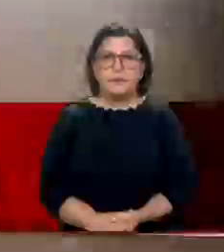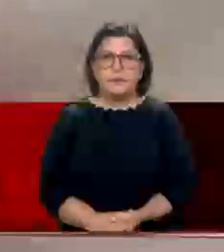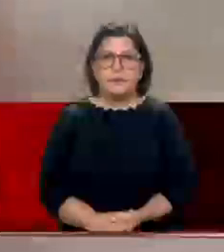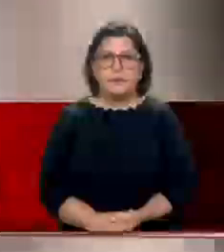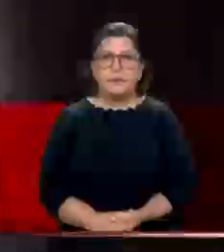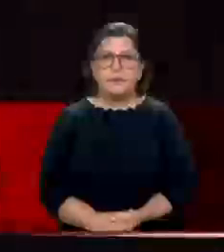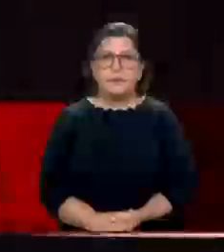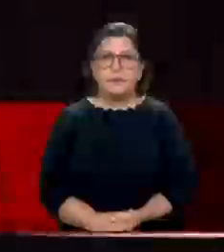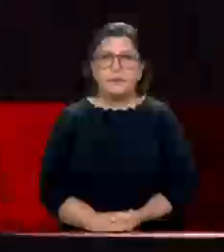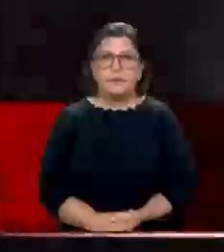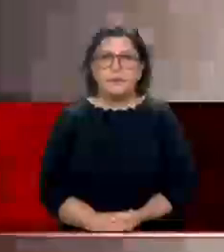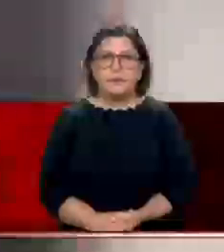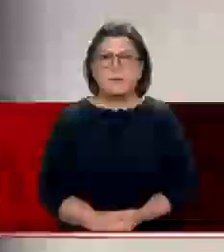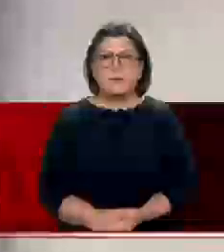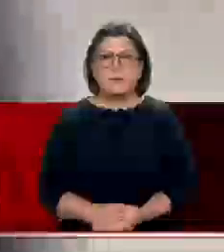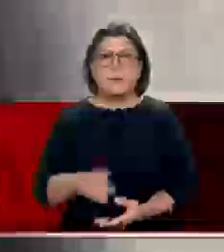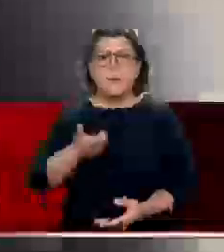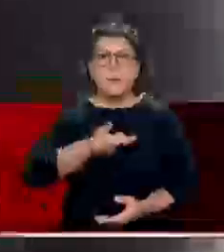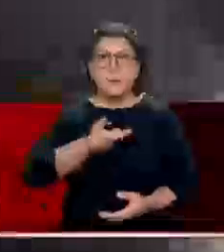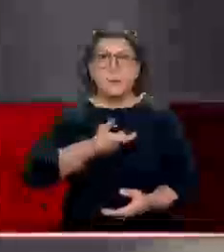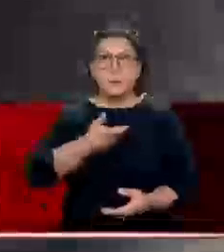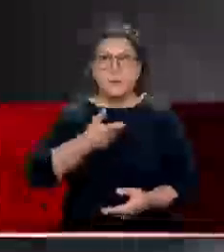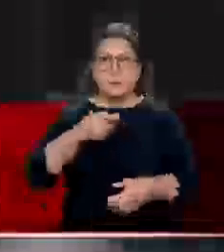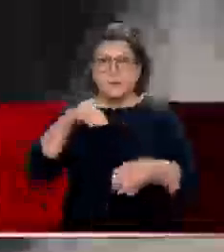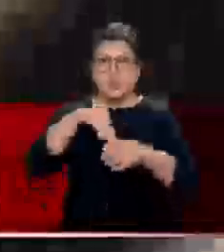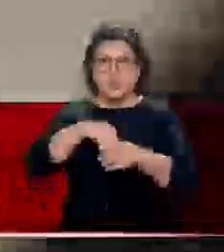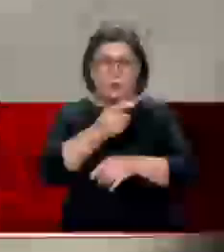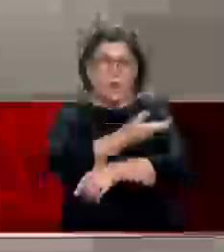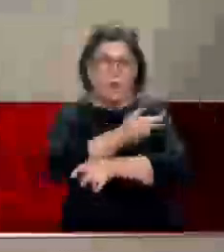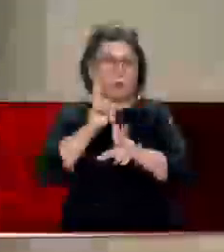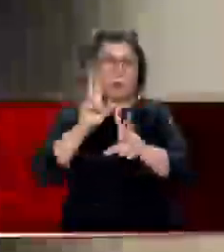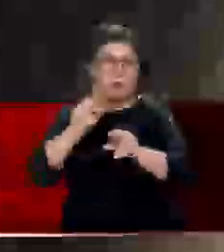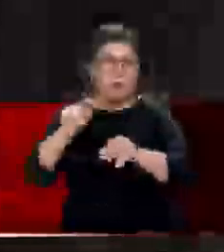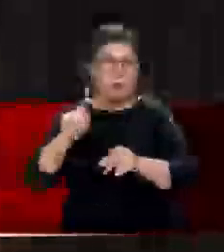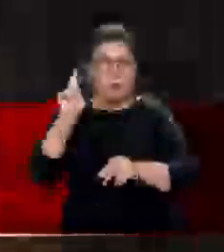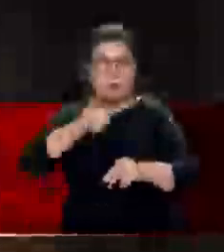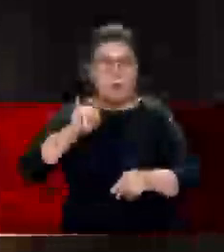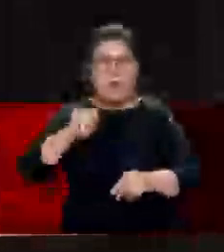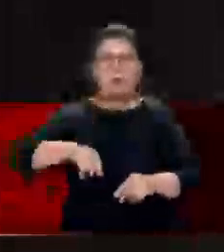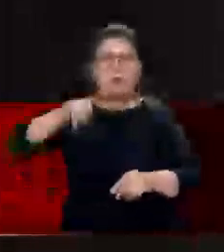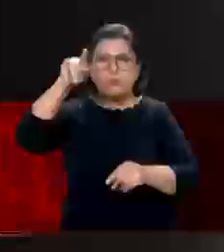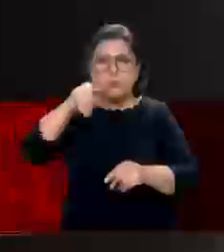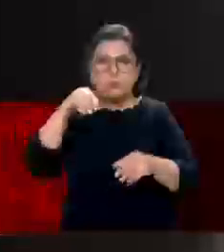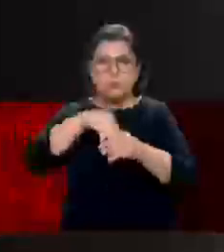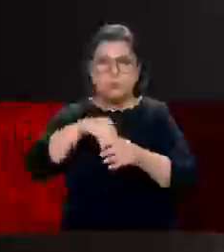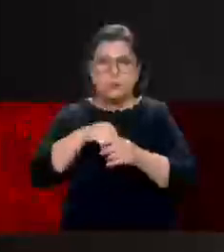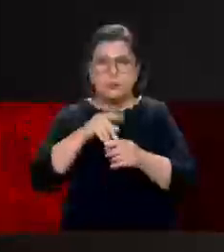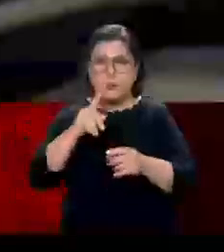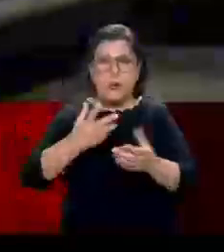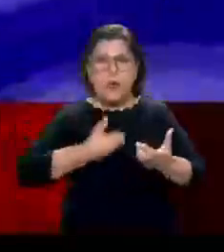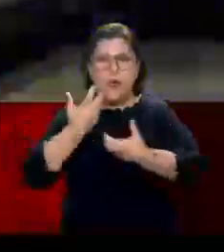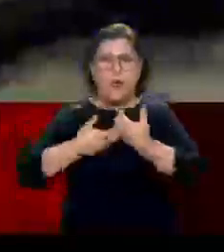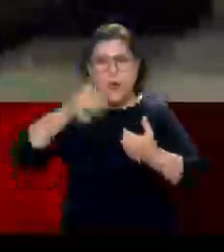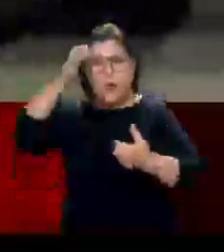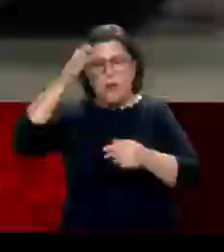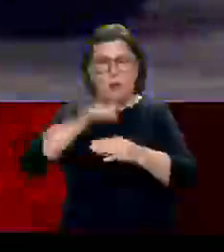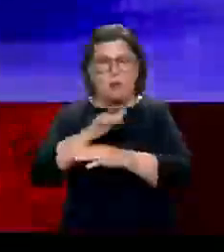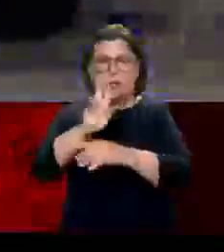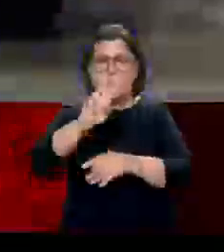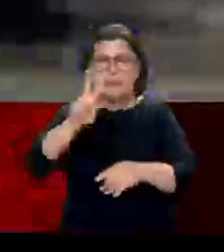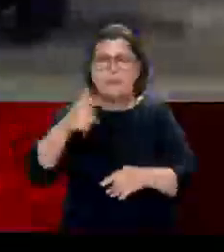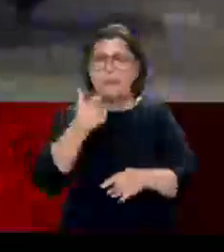atlatıldı sakin ol yurt asansöründe öğrenciler yine kabusu yaşadı şimdi bir daha asansöre bilmiyoruz 22